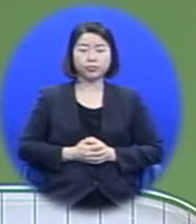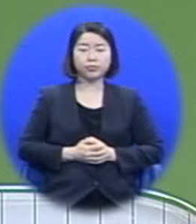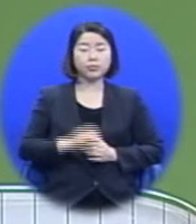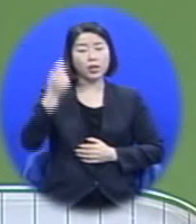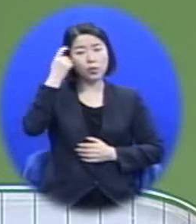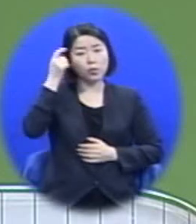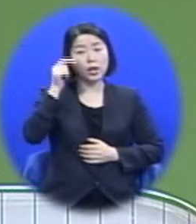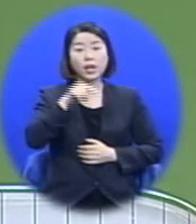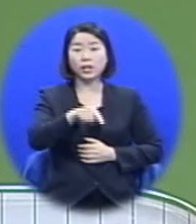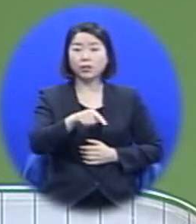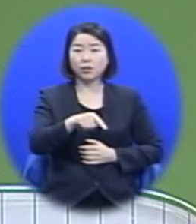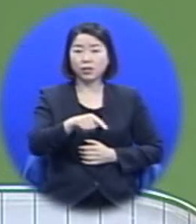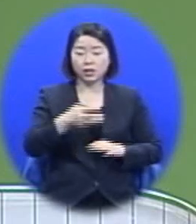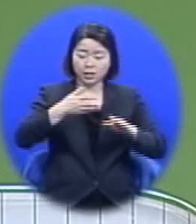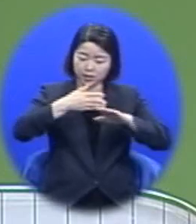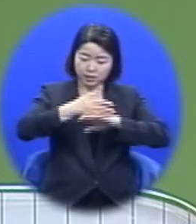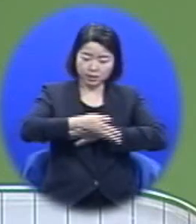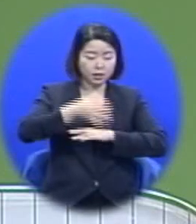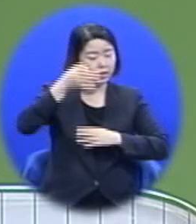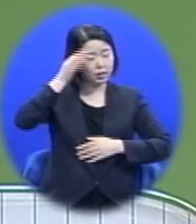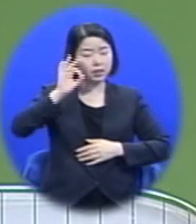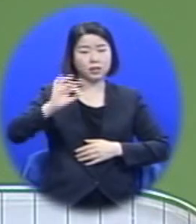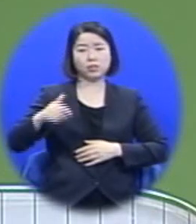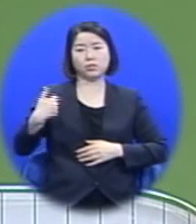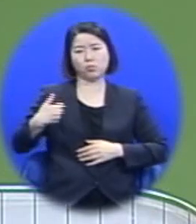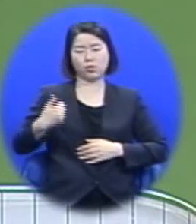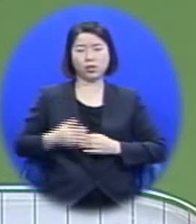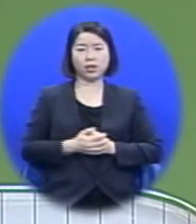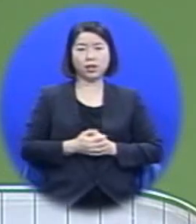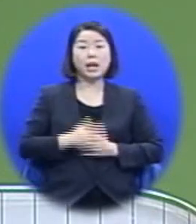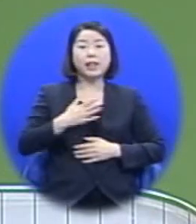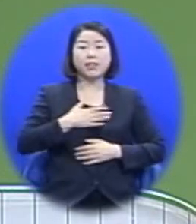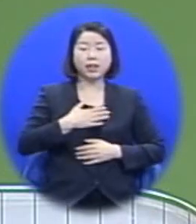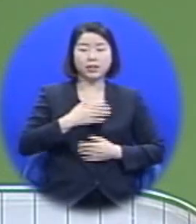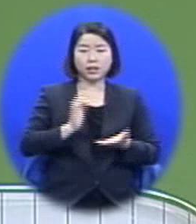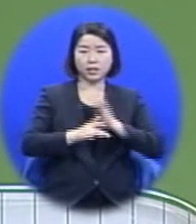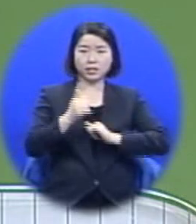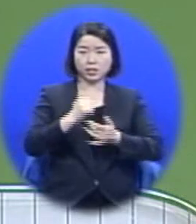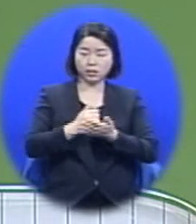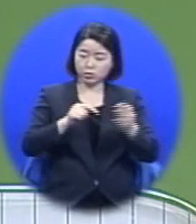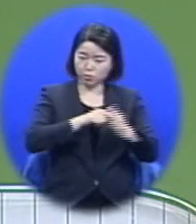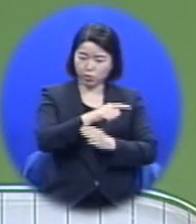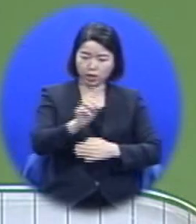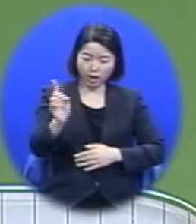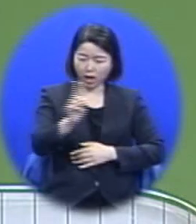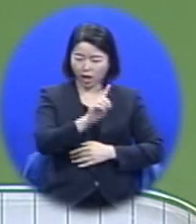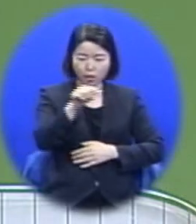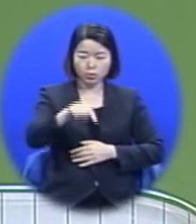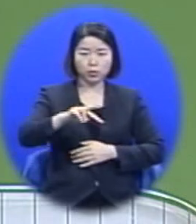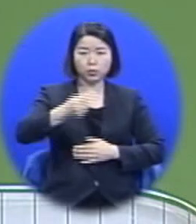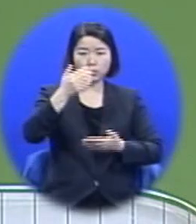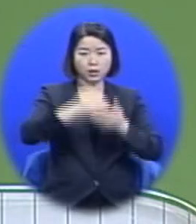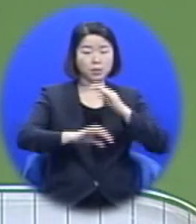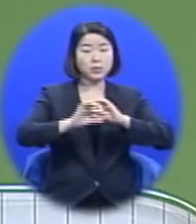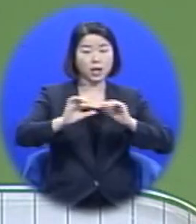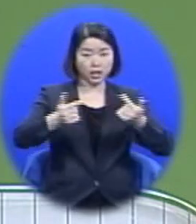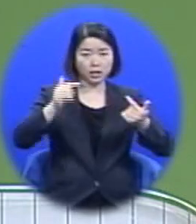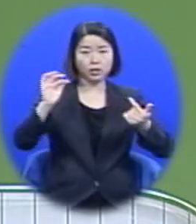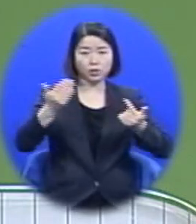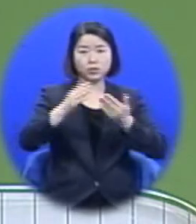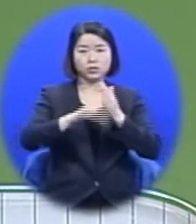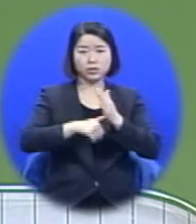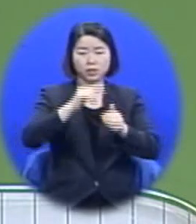왜 이걸 다 늦게 깨닫는 몰라요 날개 예수님 외에는 아무것도 남지 않게 되었을 때 비로소